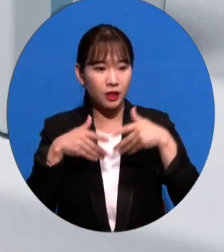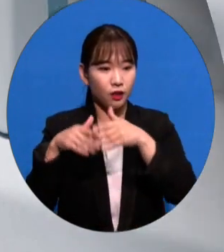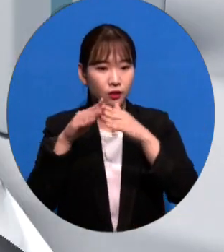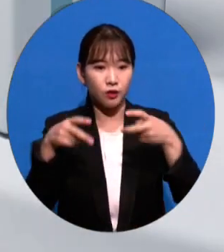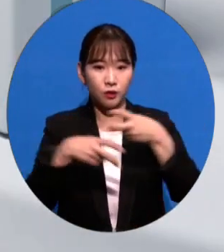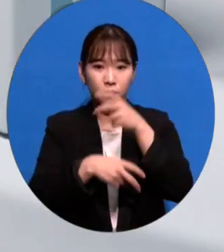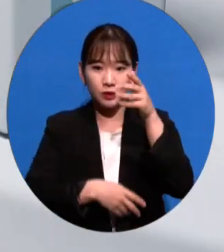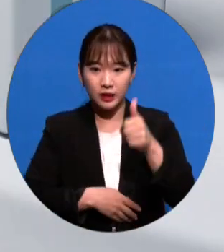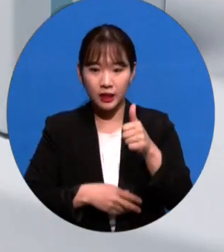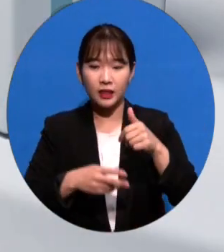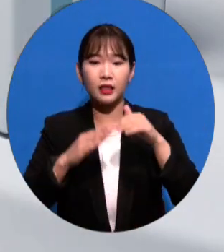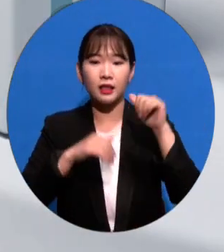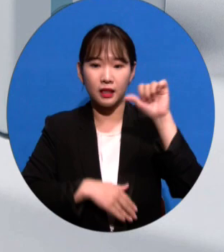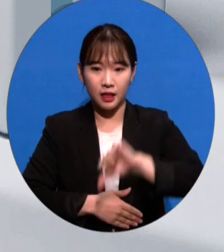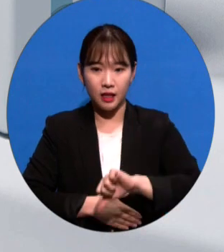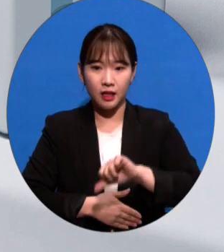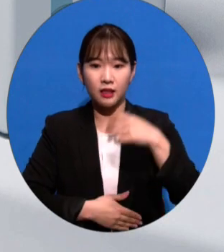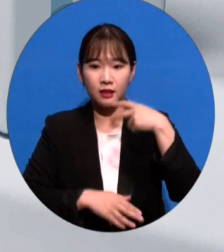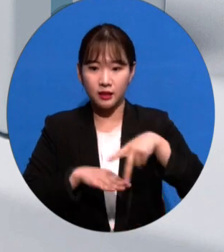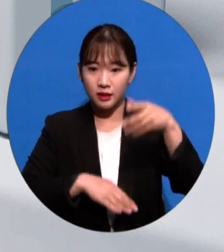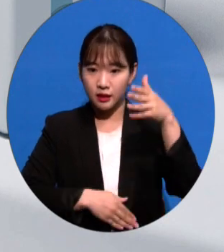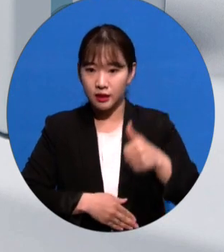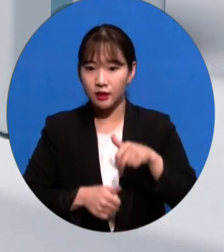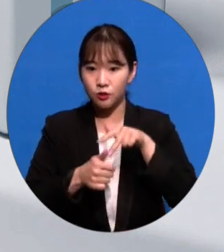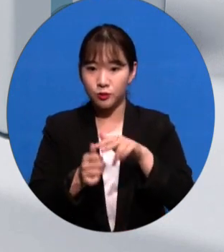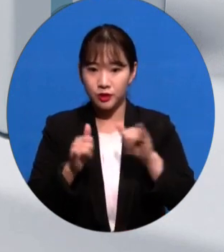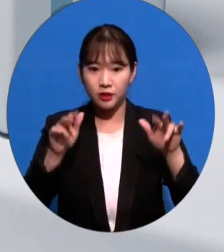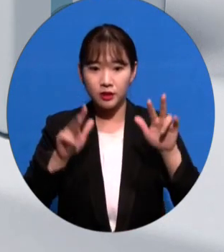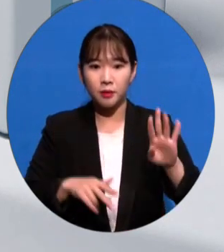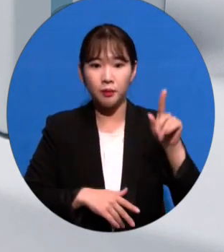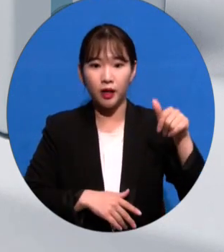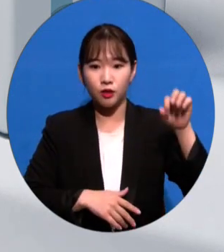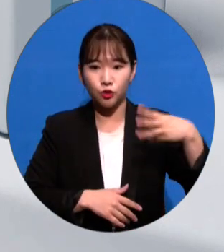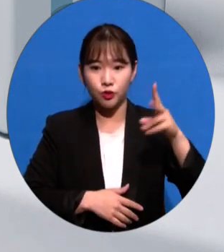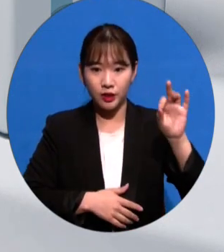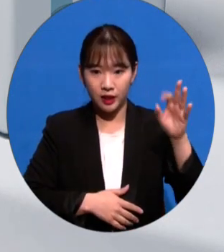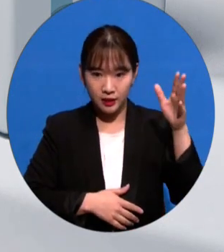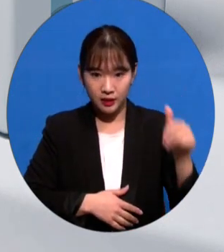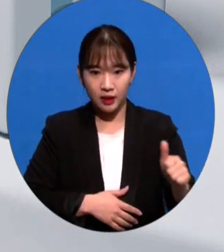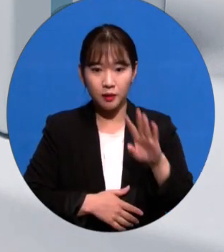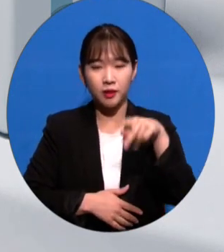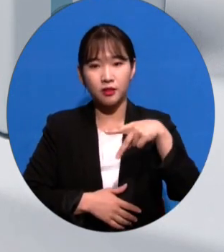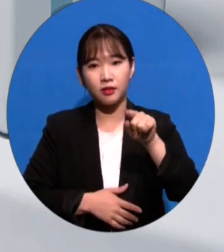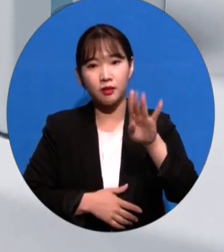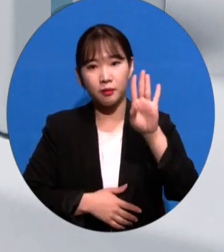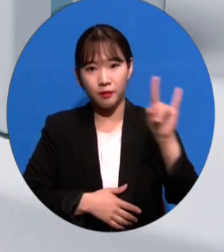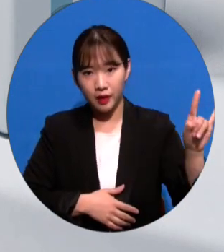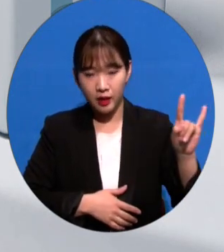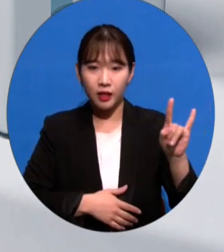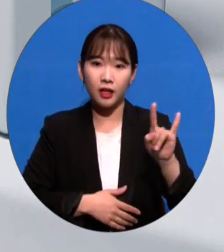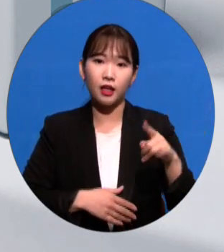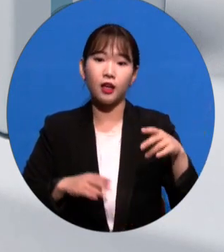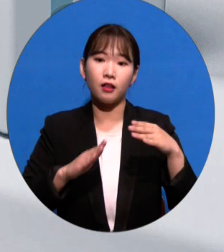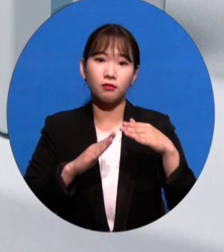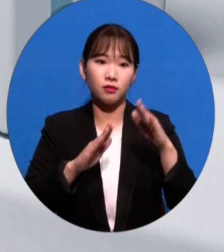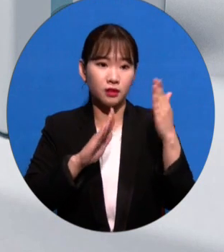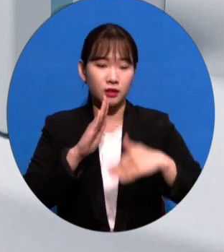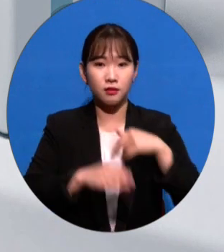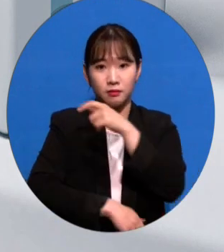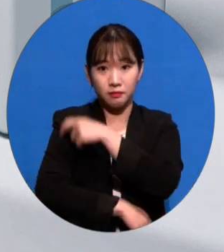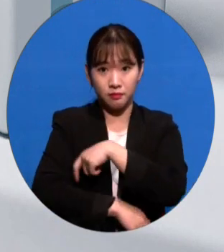탈락했습니다. 신안군수 경선 후보자는 현 박우량 군수와 박석배 전 유통공사